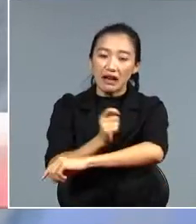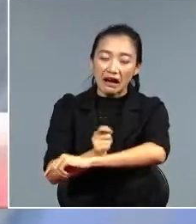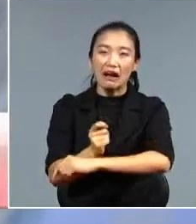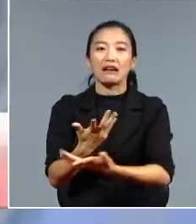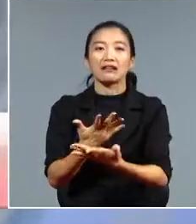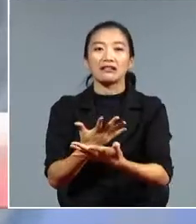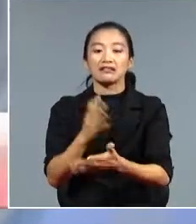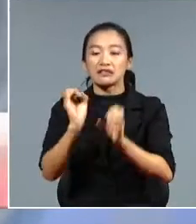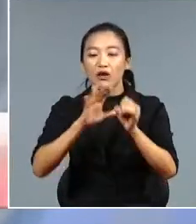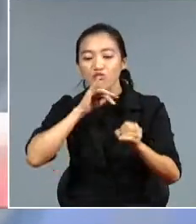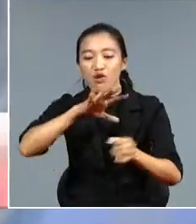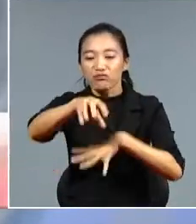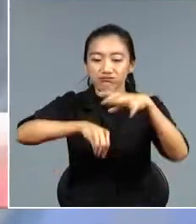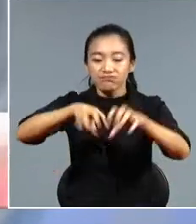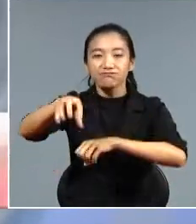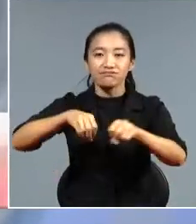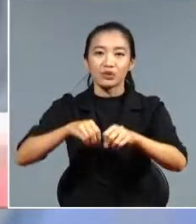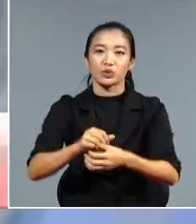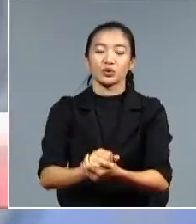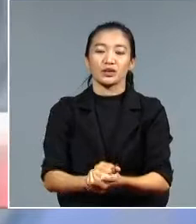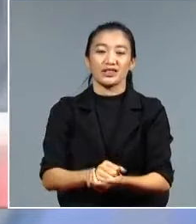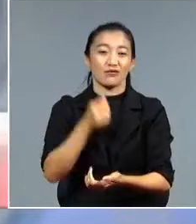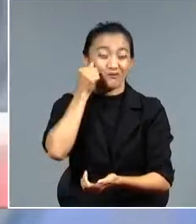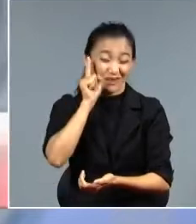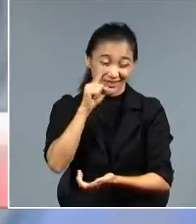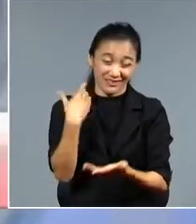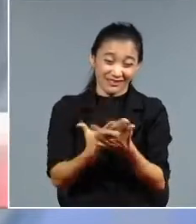วันหนึ่งโอ้โหก็ลำบาก